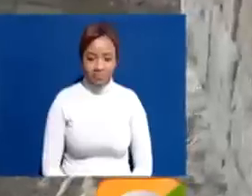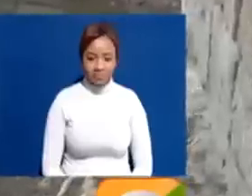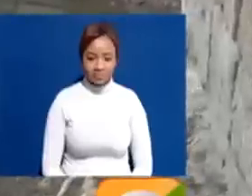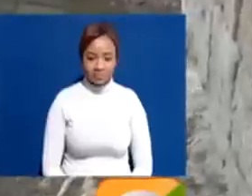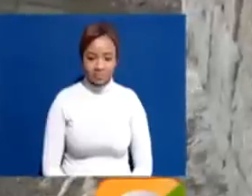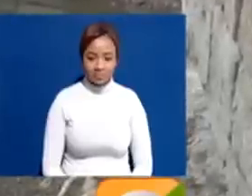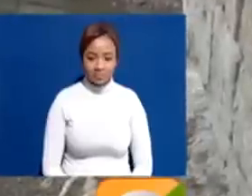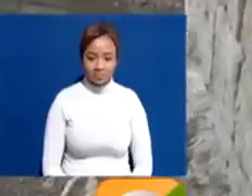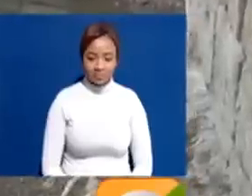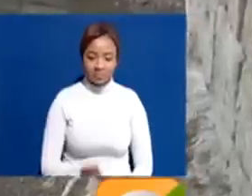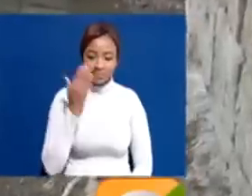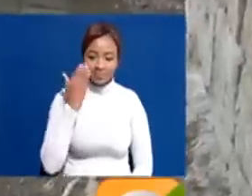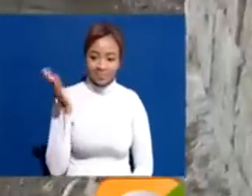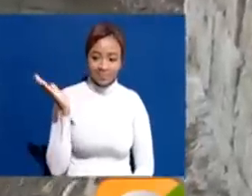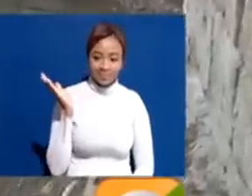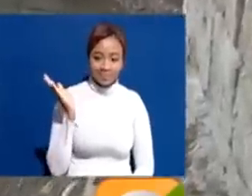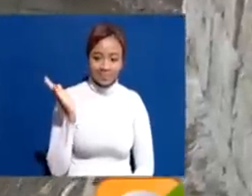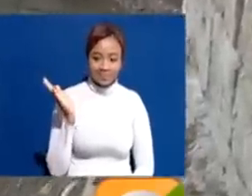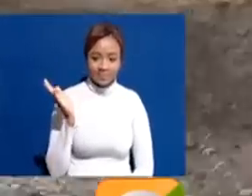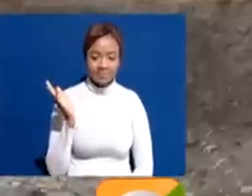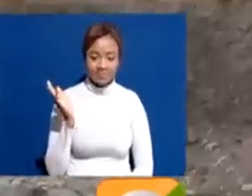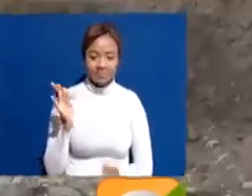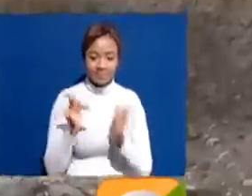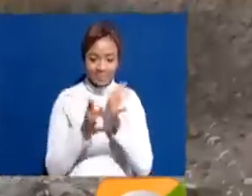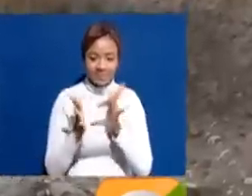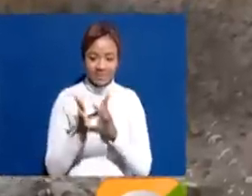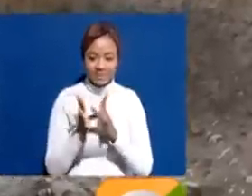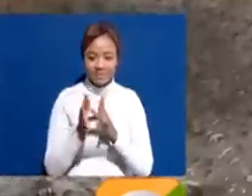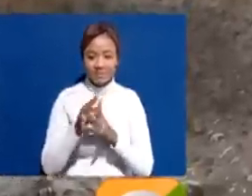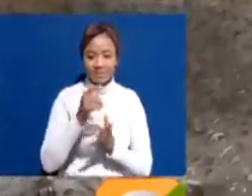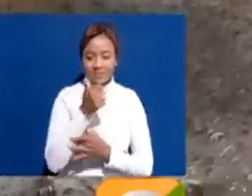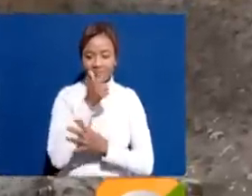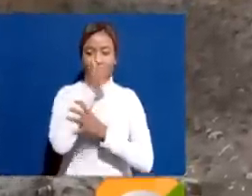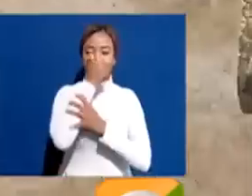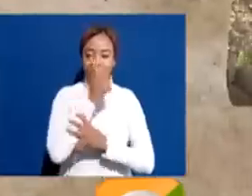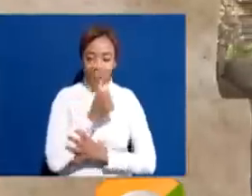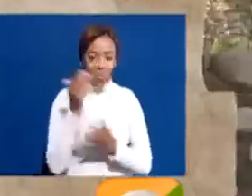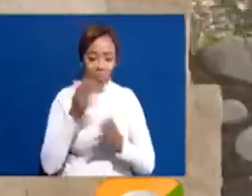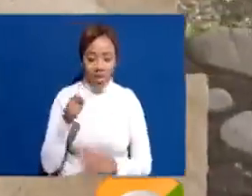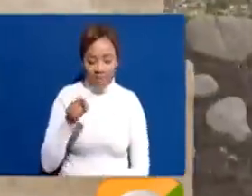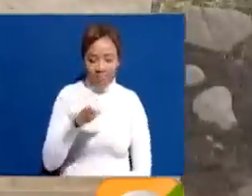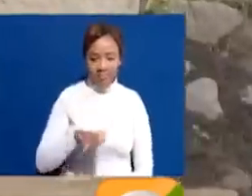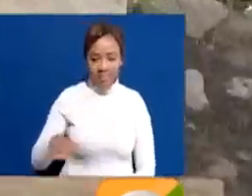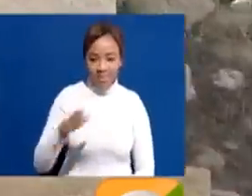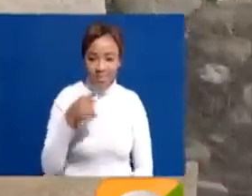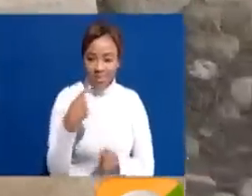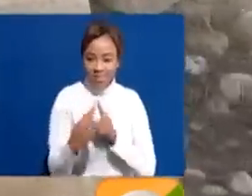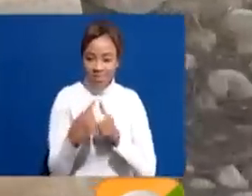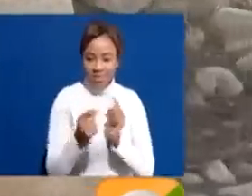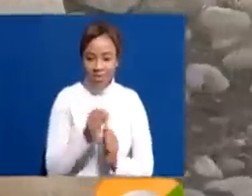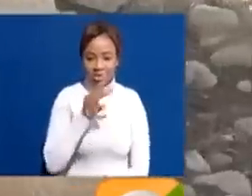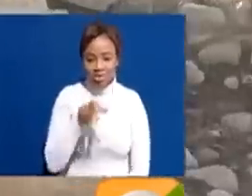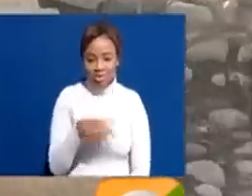Hapa ndipo panapoaminika kuwa Yesu Kristo alibatizwa na Yohana Mbatizaji takriban miaka